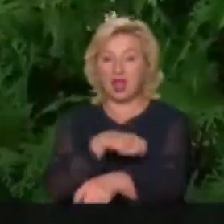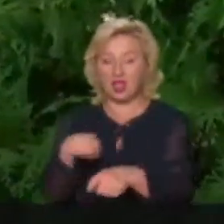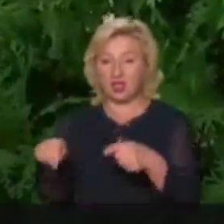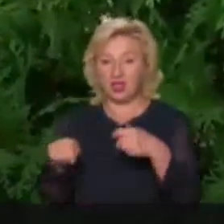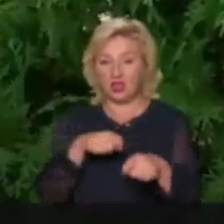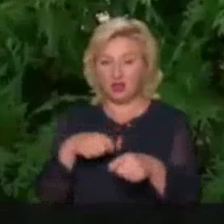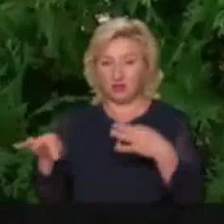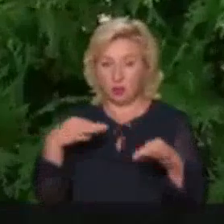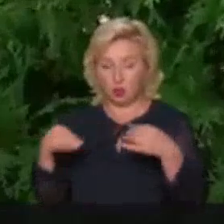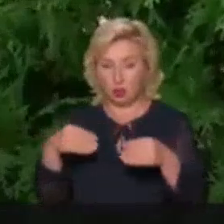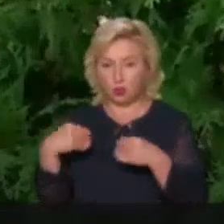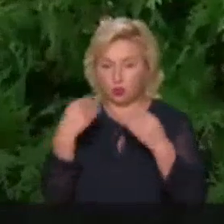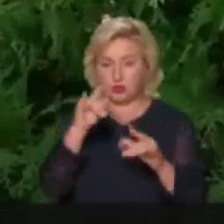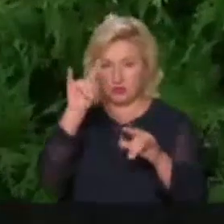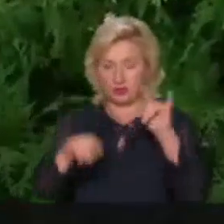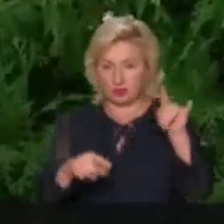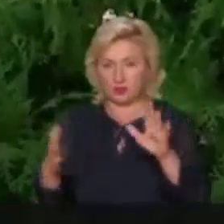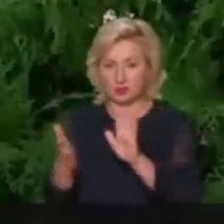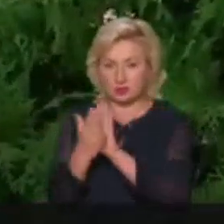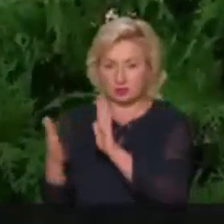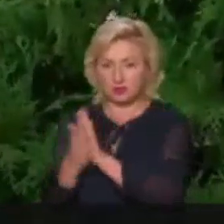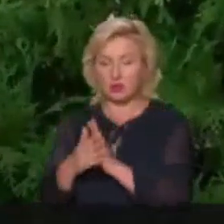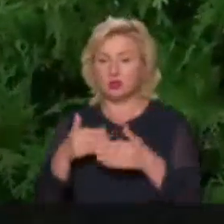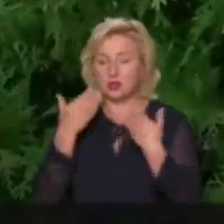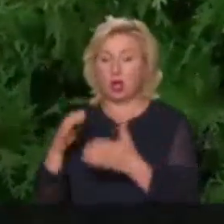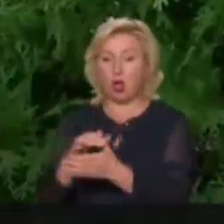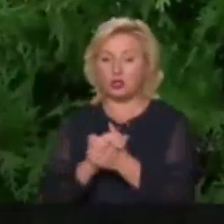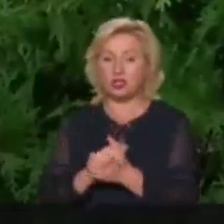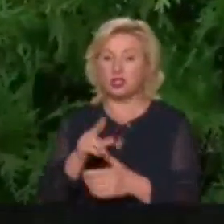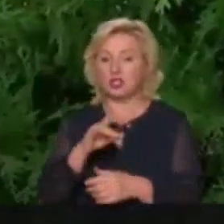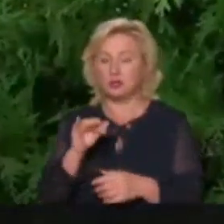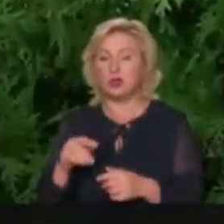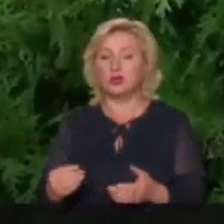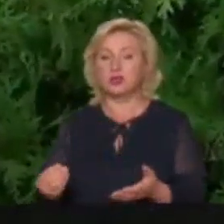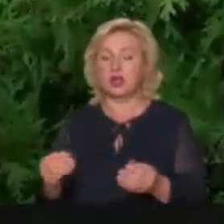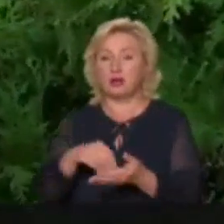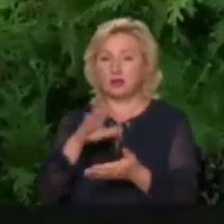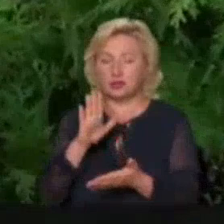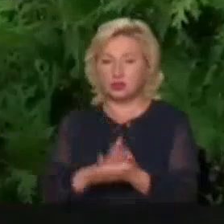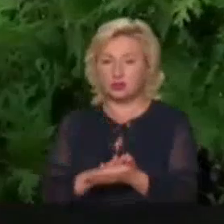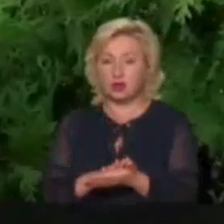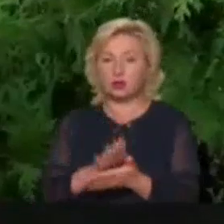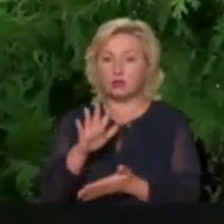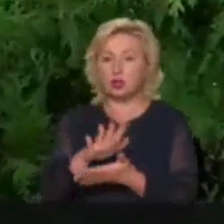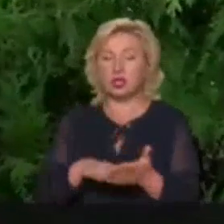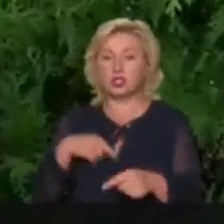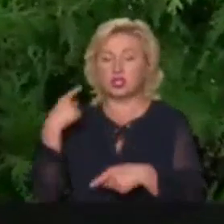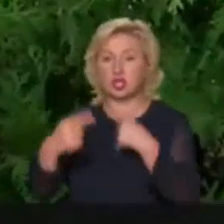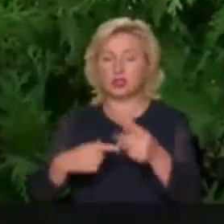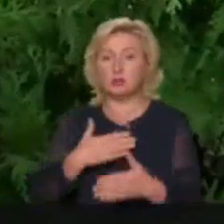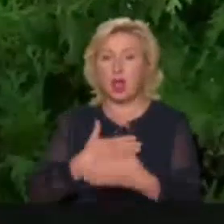вікон. Звернулися до організації «Джем», зафіксували щодо встановлення в подальшому через благодійну